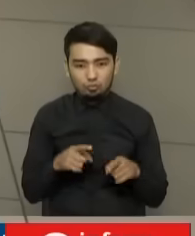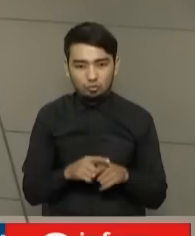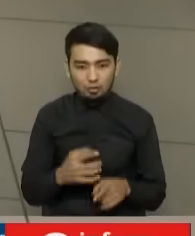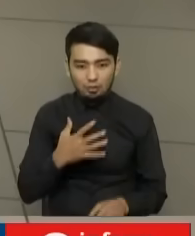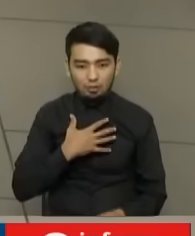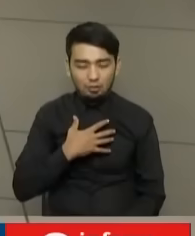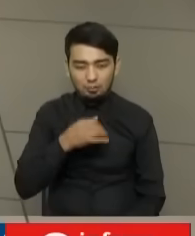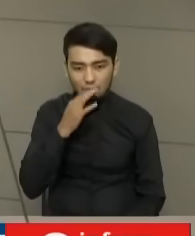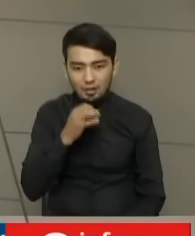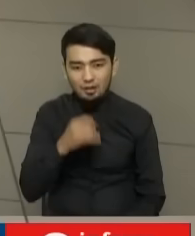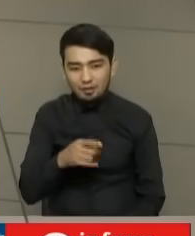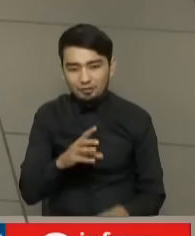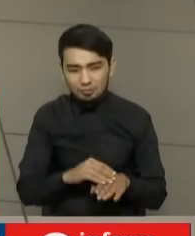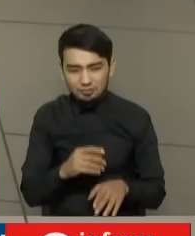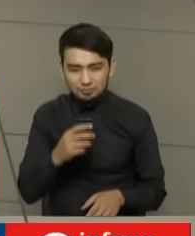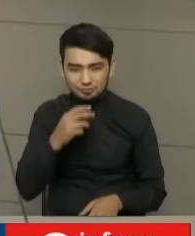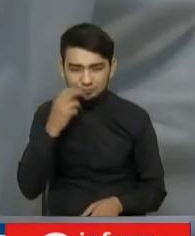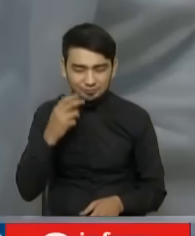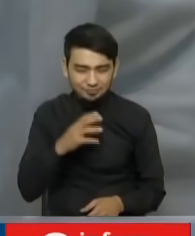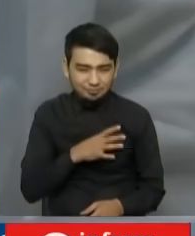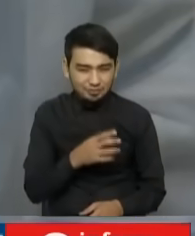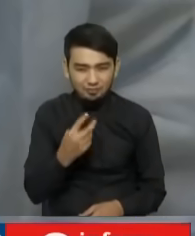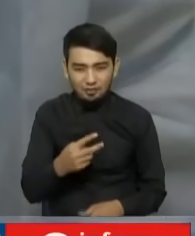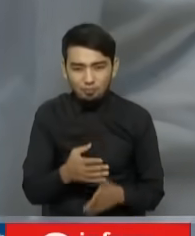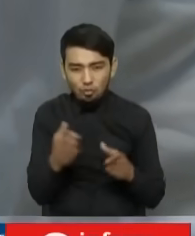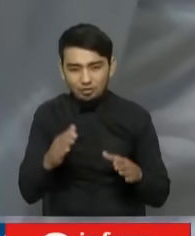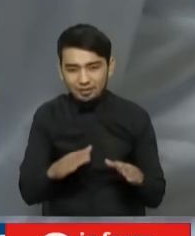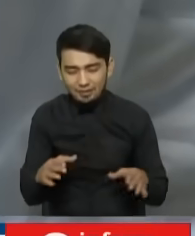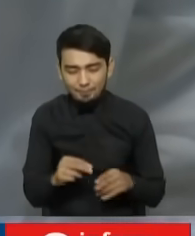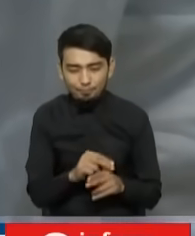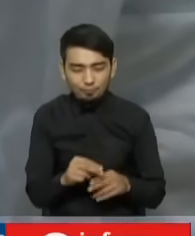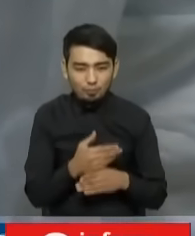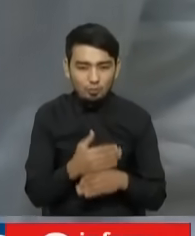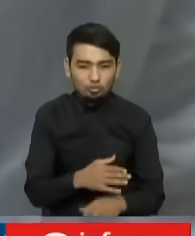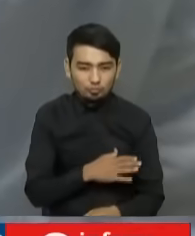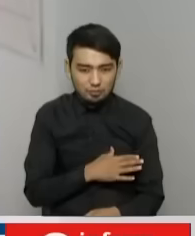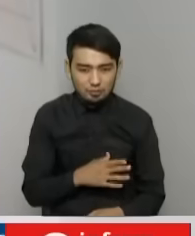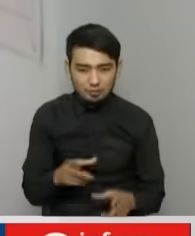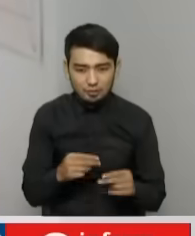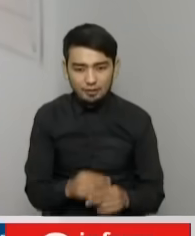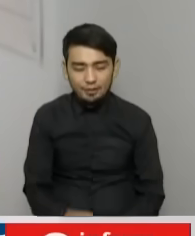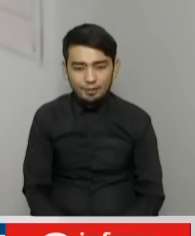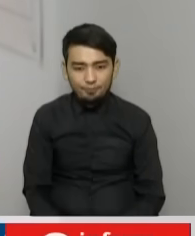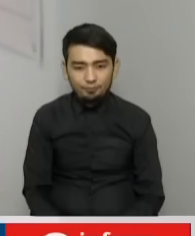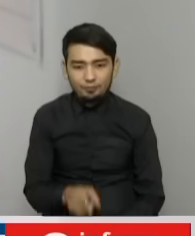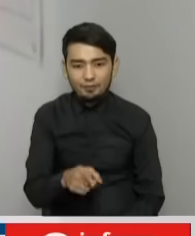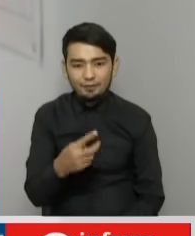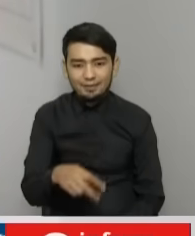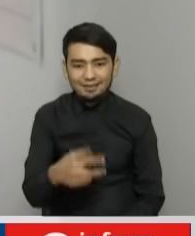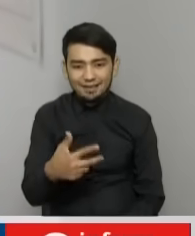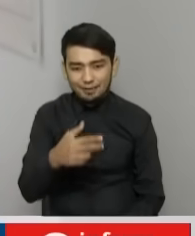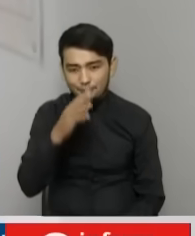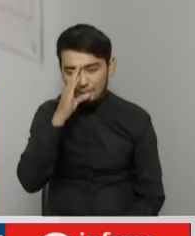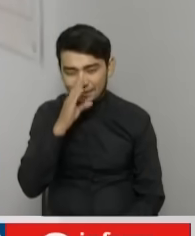Ал дәрігерлер осы кеште өткір иістен уланған 20-дан астам жеткіншекке медициналық көмек көрсетіп үлгерген. Бұл 23 баланың 5